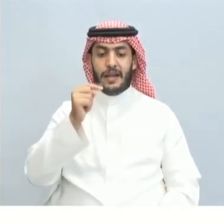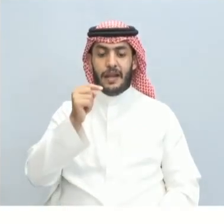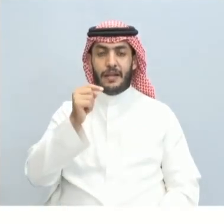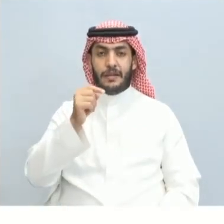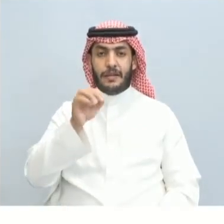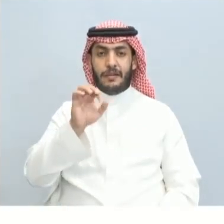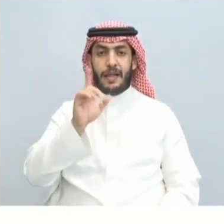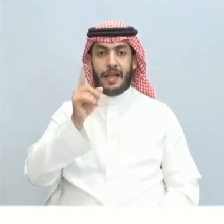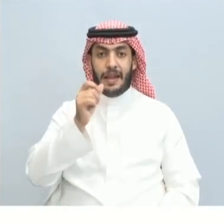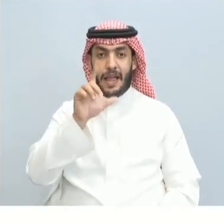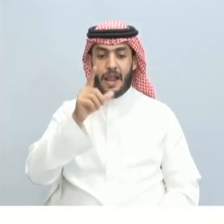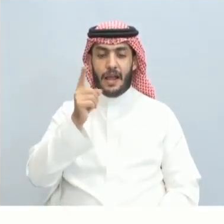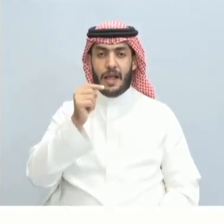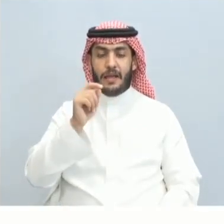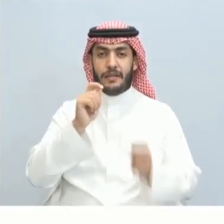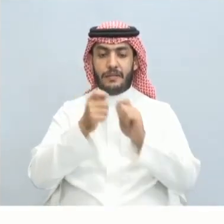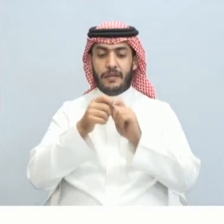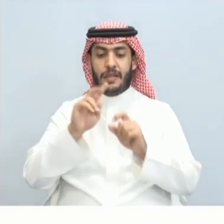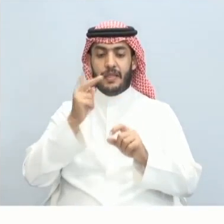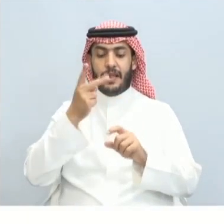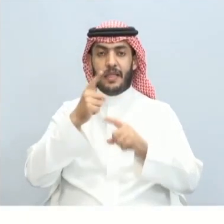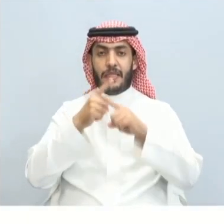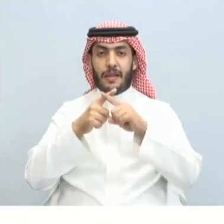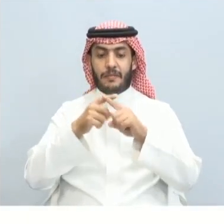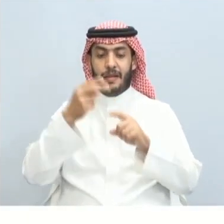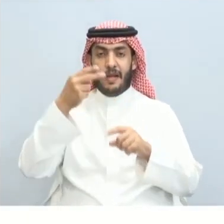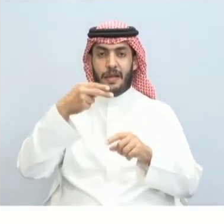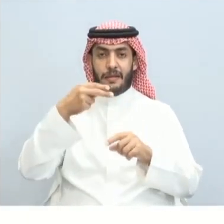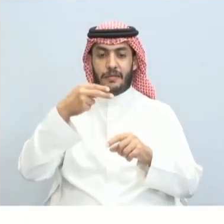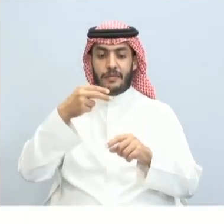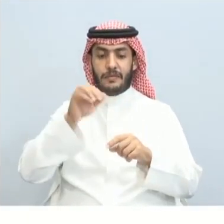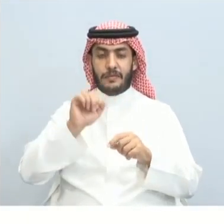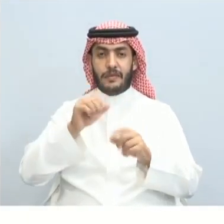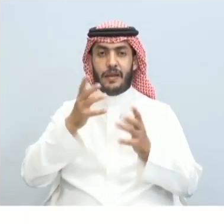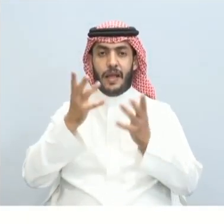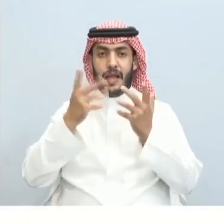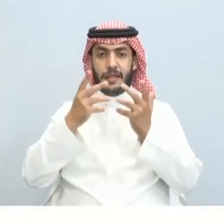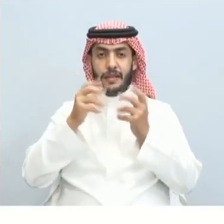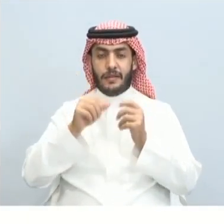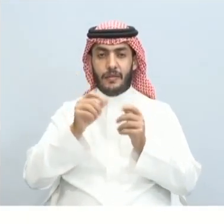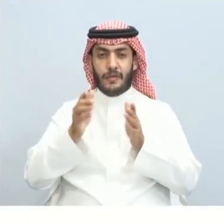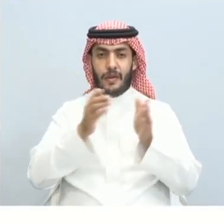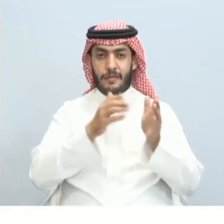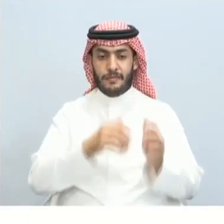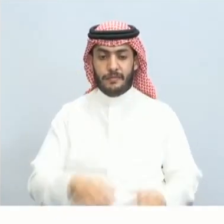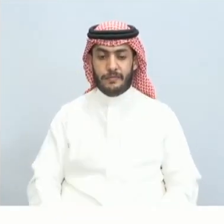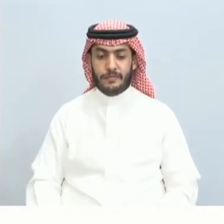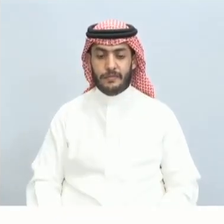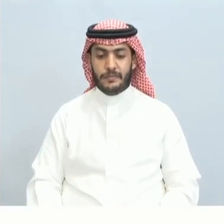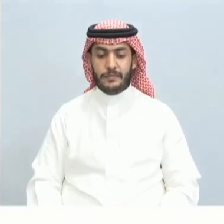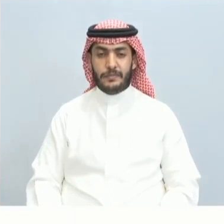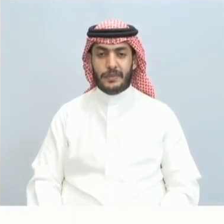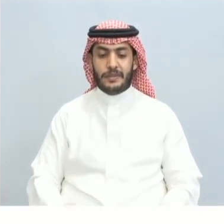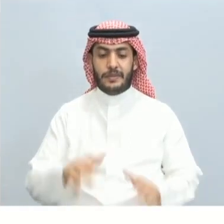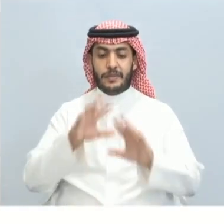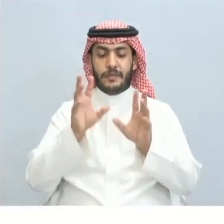الريالات نرمز له بالرمز راء ويساوي 12 مضروبا في عين وهو عدد العلب اذا